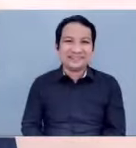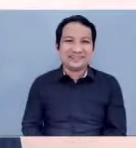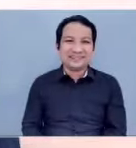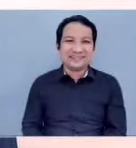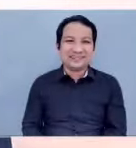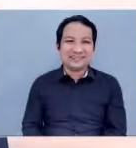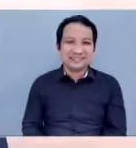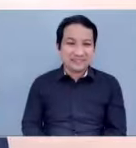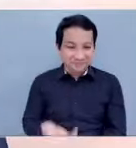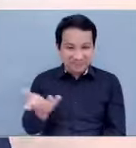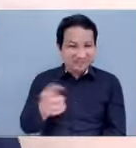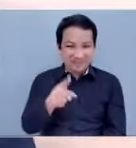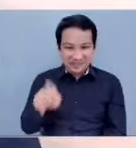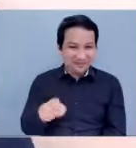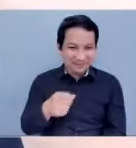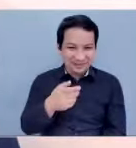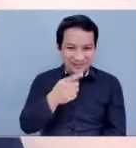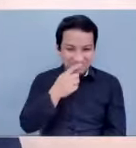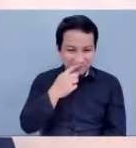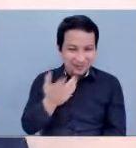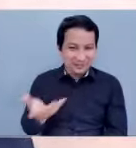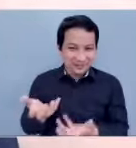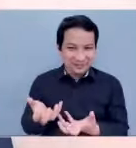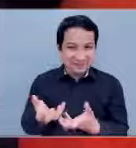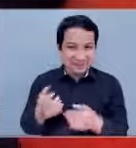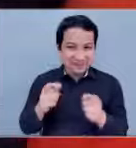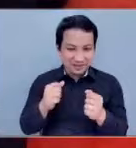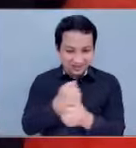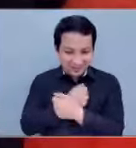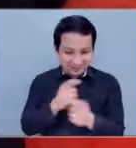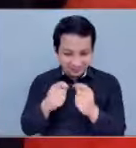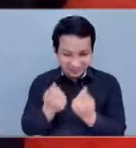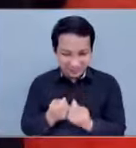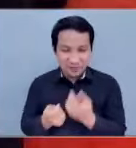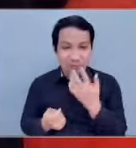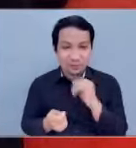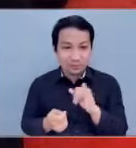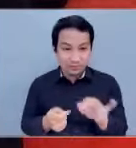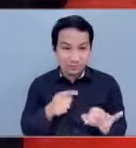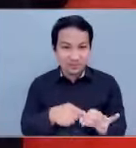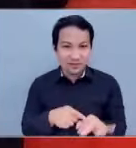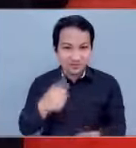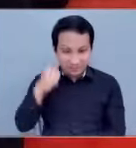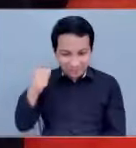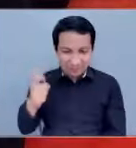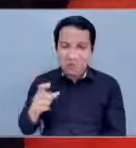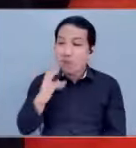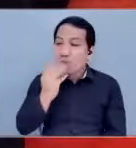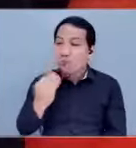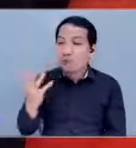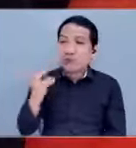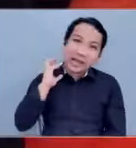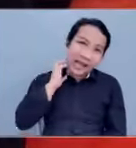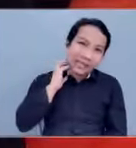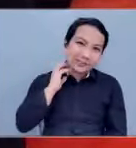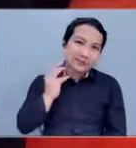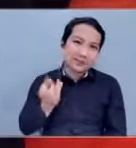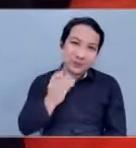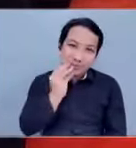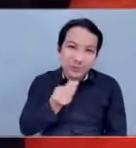Hindi kasi may mga love team sila eh. So kunwari kung may dream ka na kakagat sa'yo, sino yun? Para